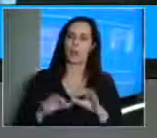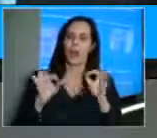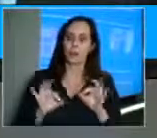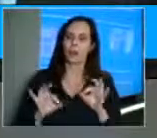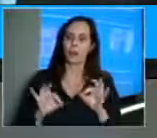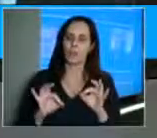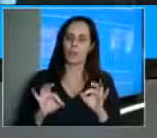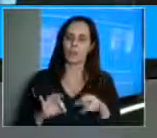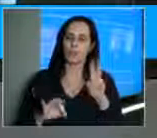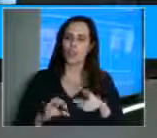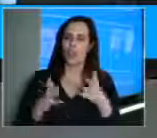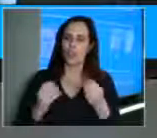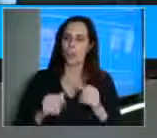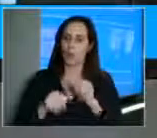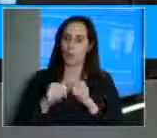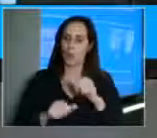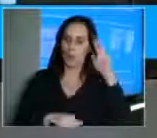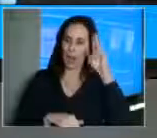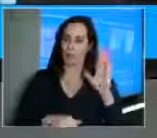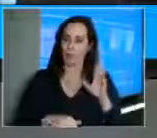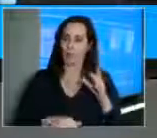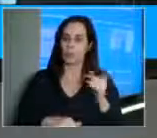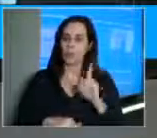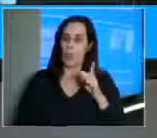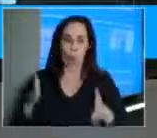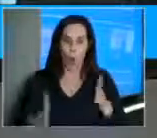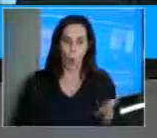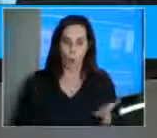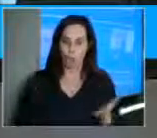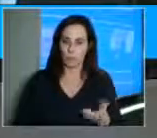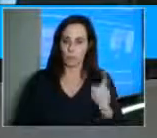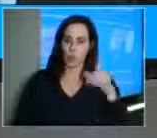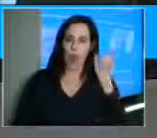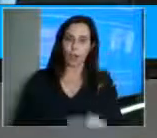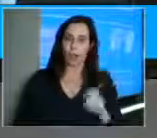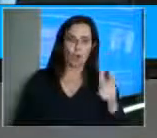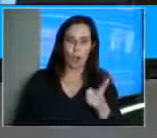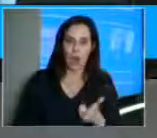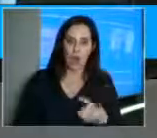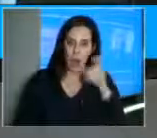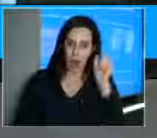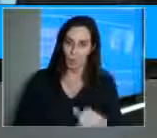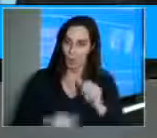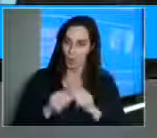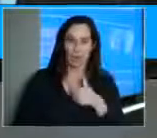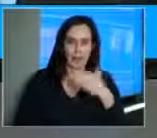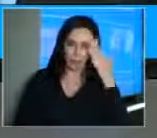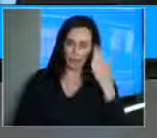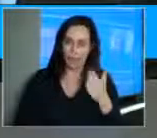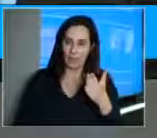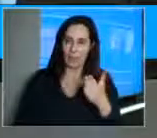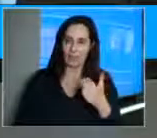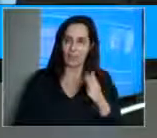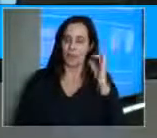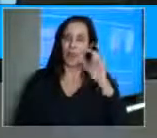המציאות היא שיש המון תומכים לליכוד, זה לא רובוטים, זה לא אנשים ששילמנו להם, זה אנשים תומכים, אני מכירה את ציפי